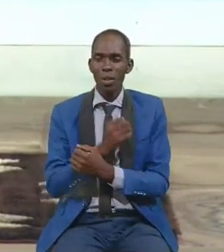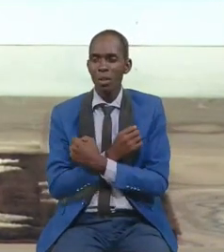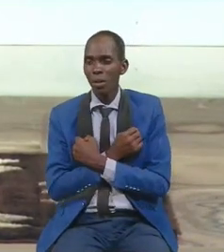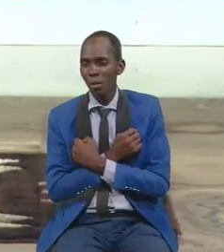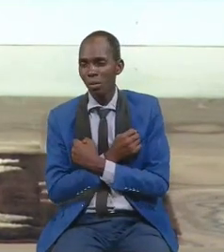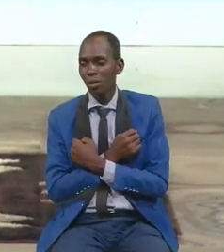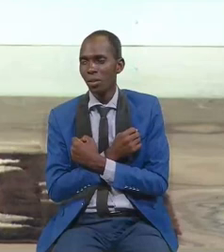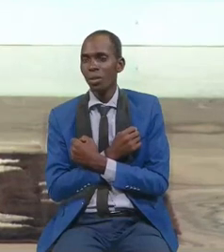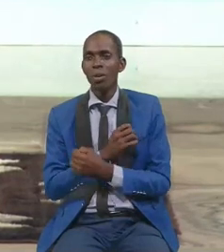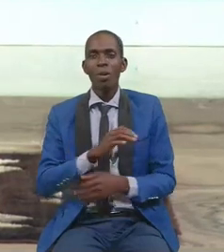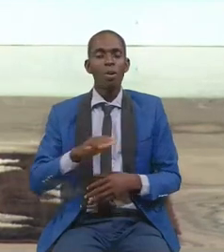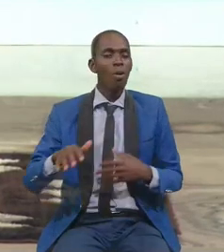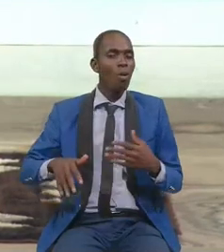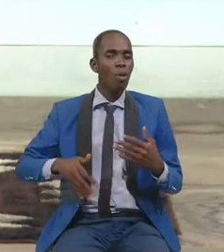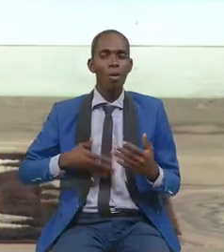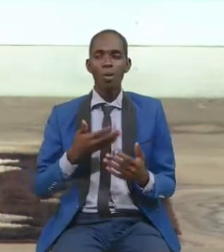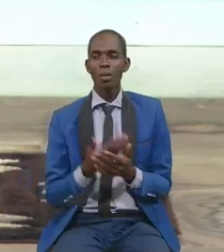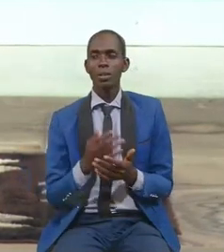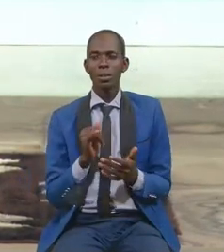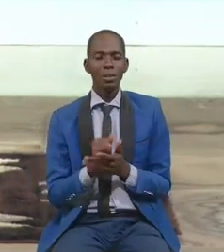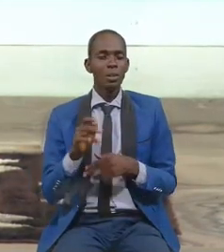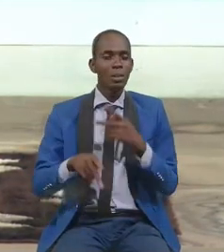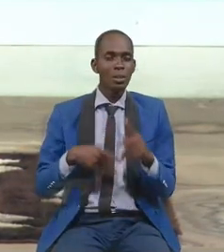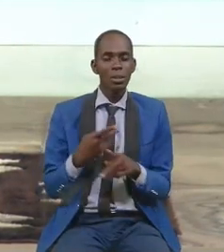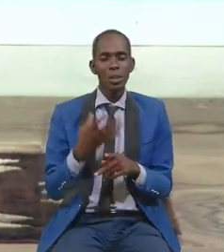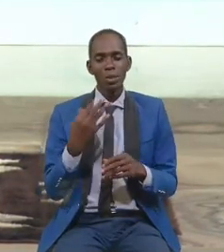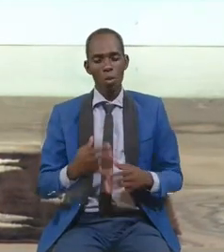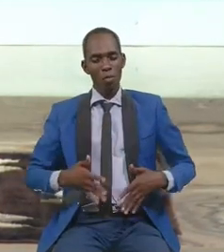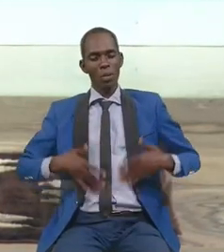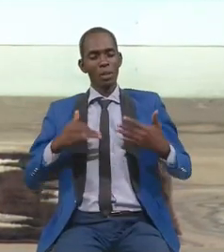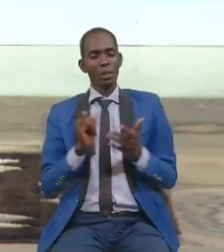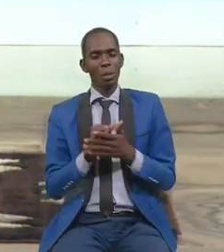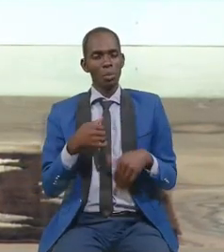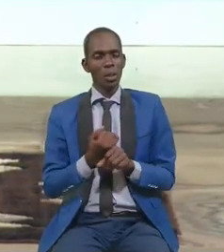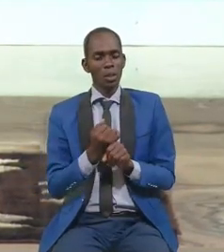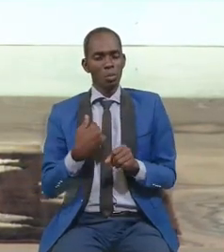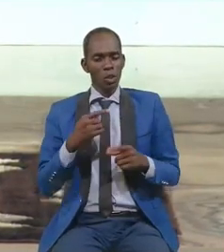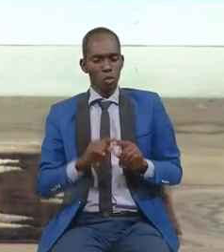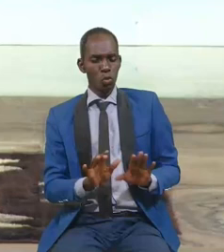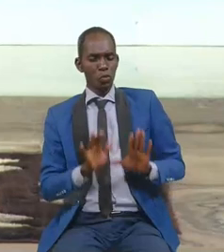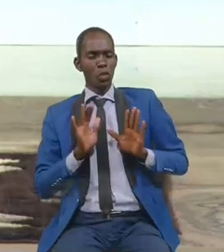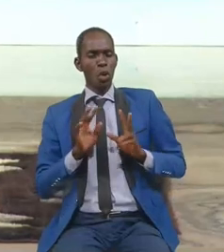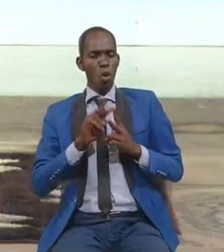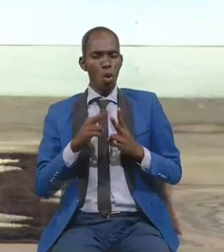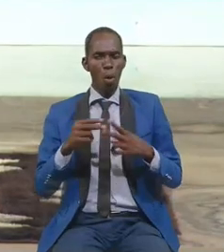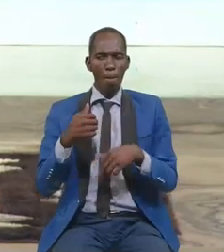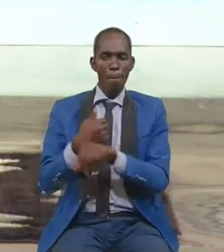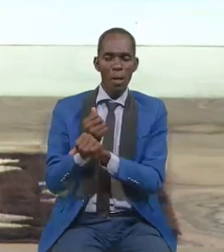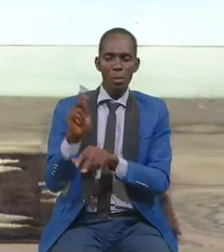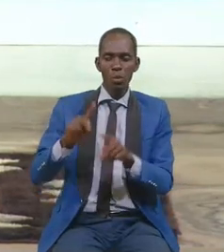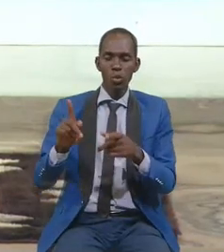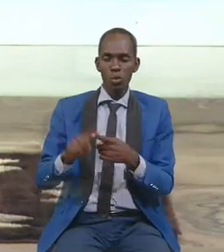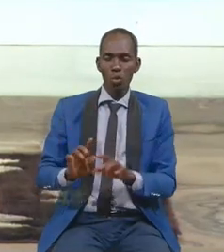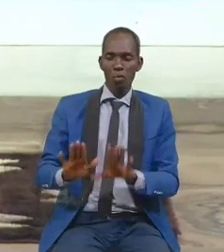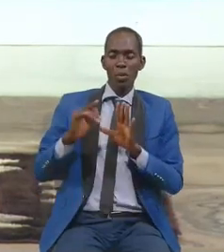toute la vie qui me fait craindre les autres. que je fais que les, l'amour là que je fais, ce que je fais